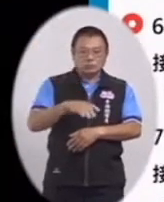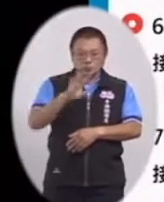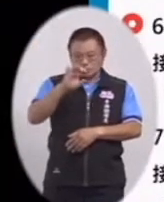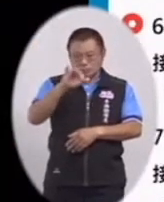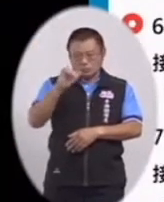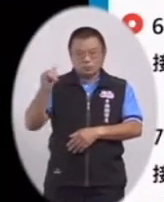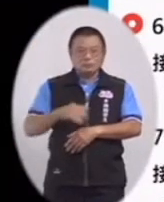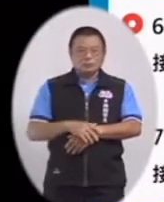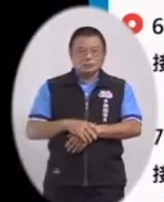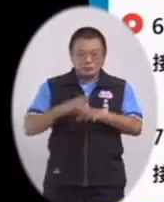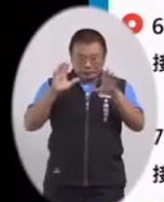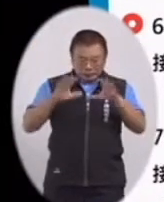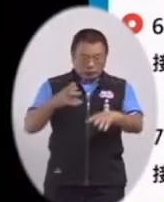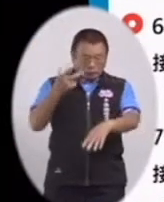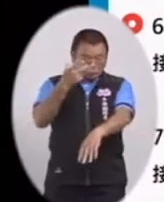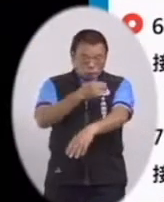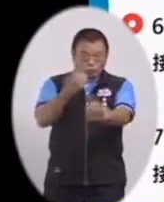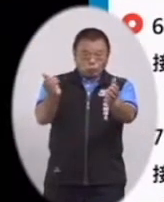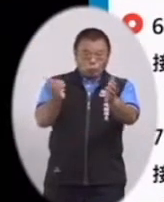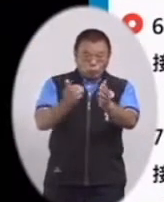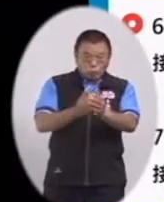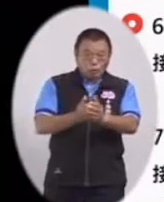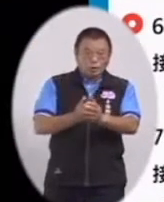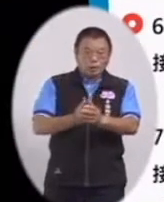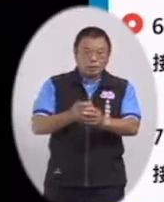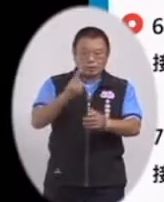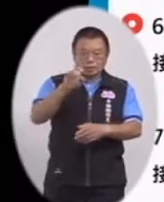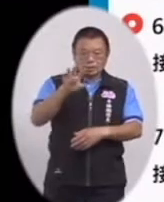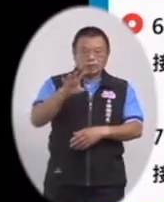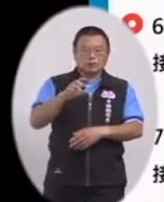222,944人，那目前已经接种的有